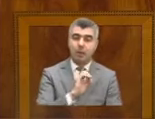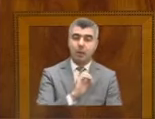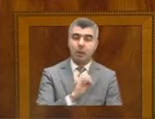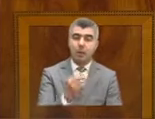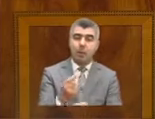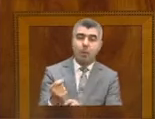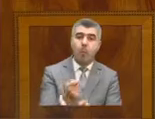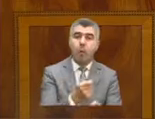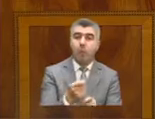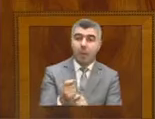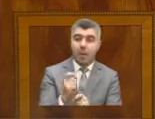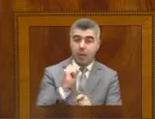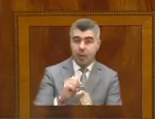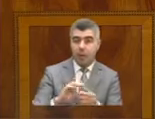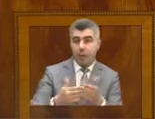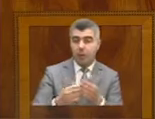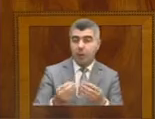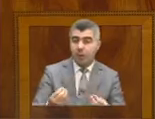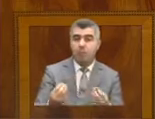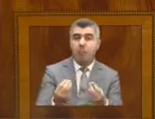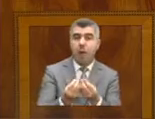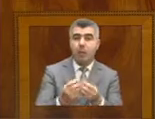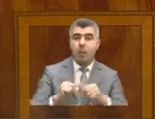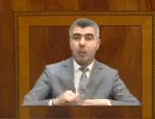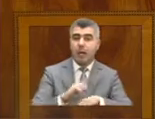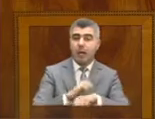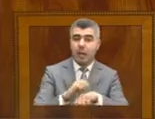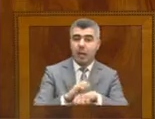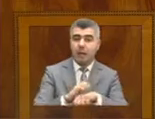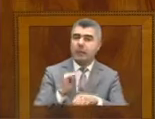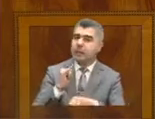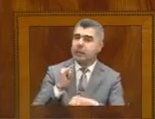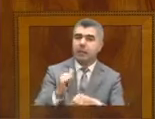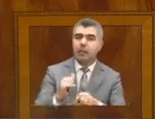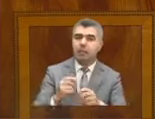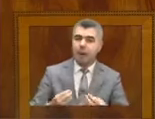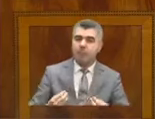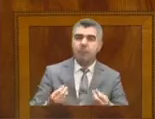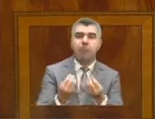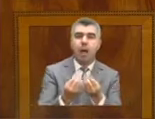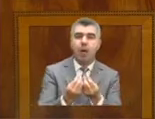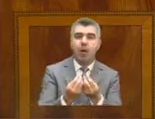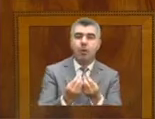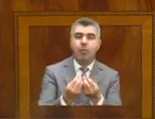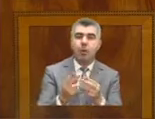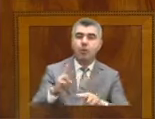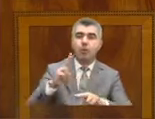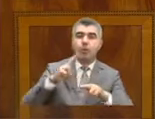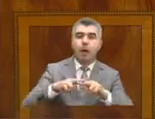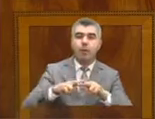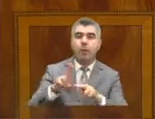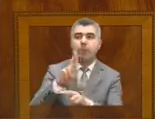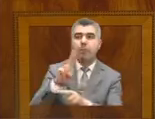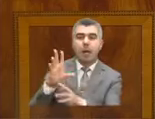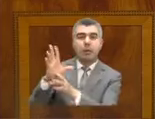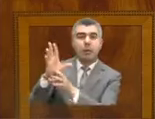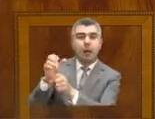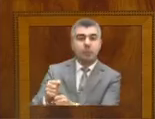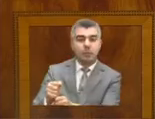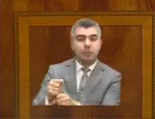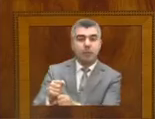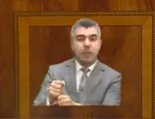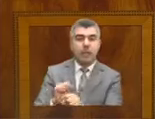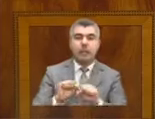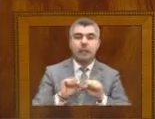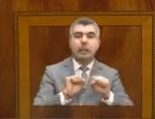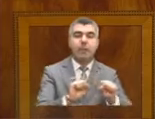المساعدة والوقاية المدنية على تجندهم الدائم تحت قيادة صاحب الجلالة نصره الله للدفاع عن